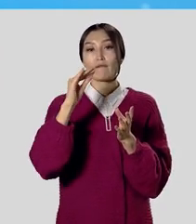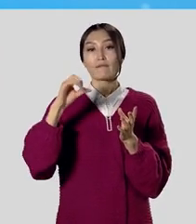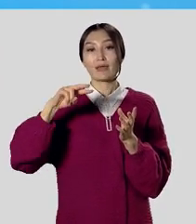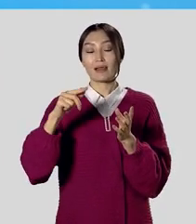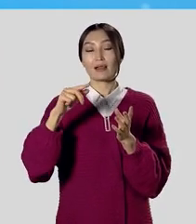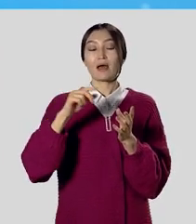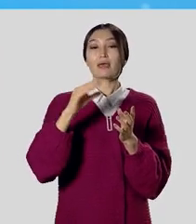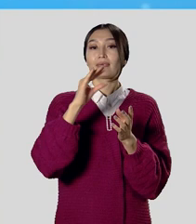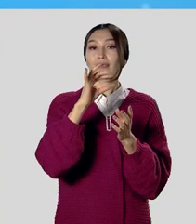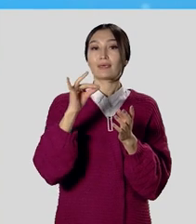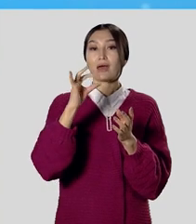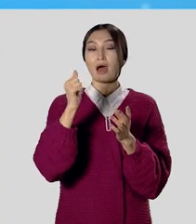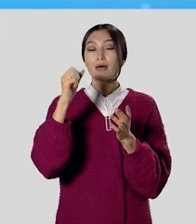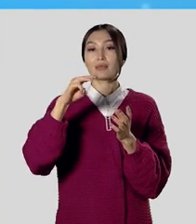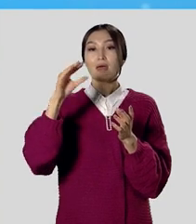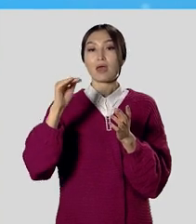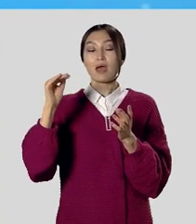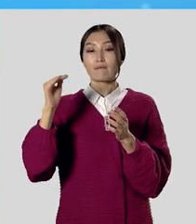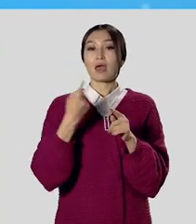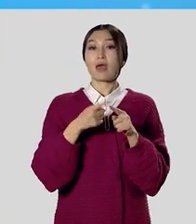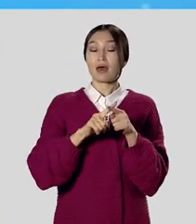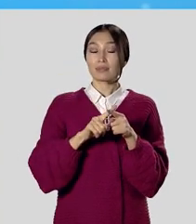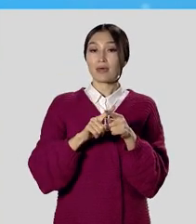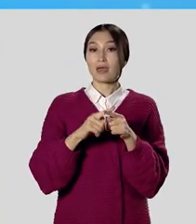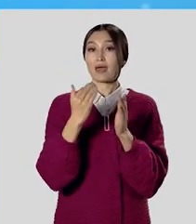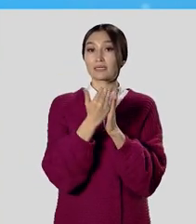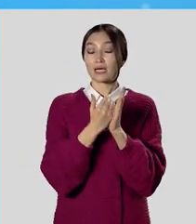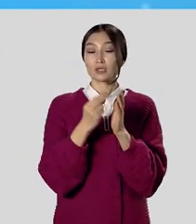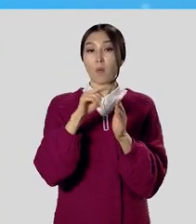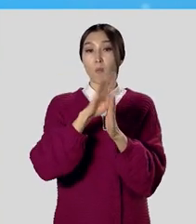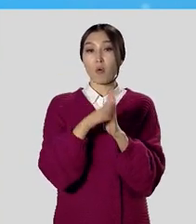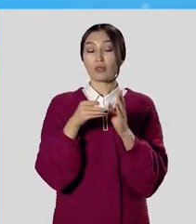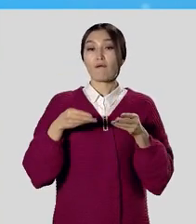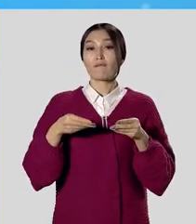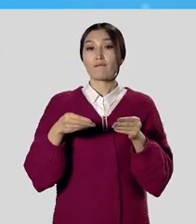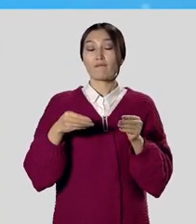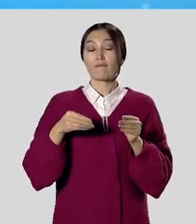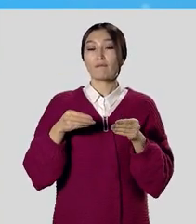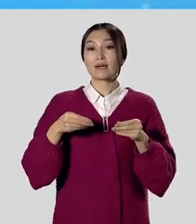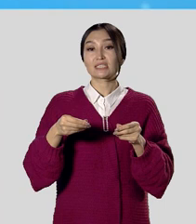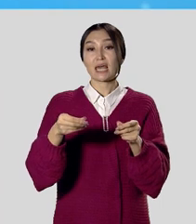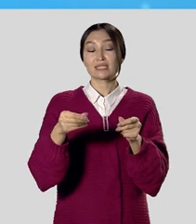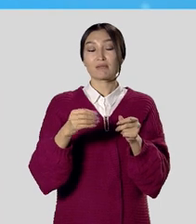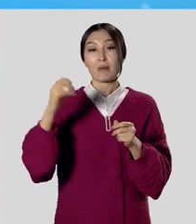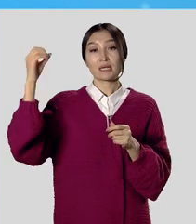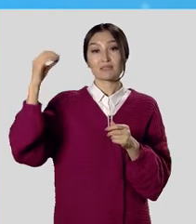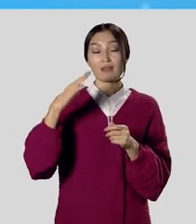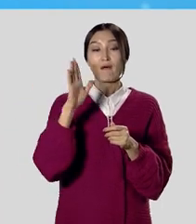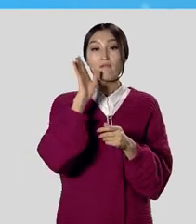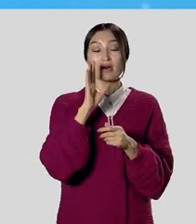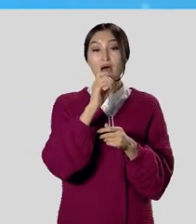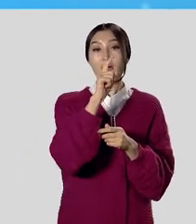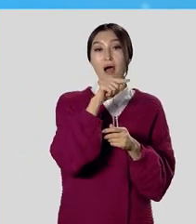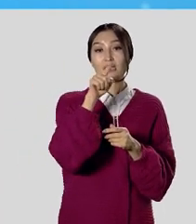АТФ. Одновременно с этой реакцией под воздействием света разлагается вода